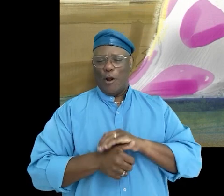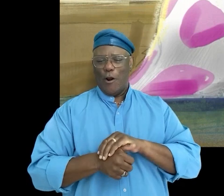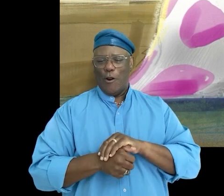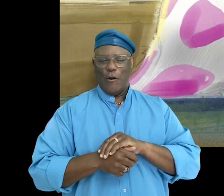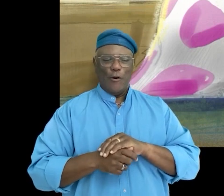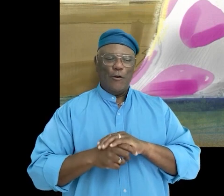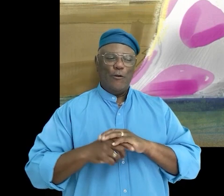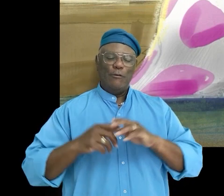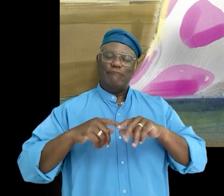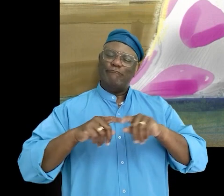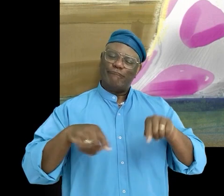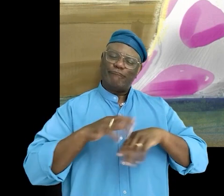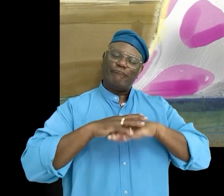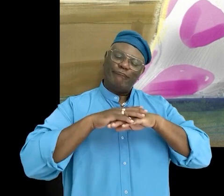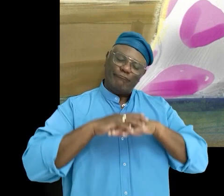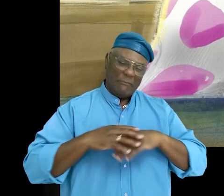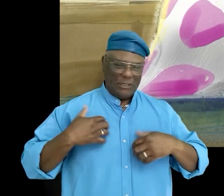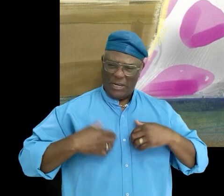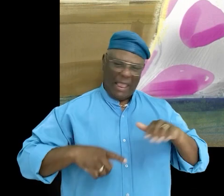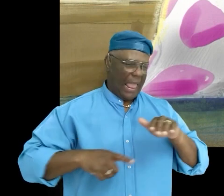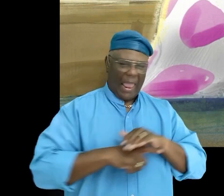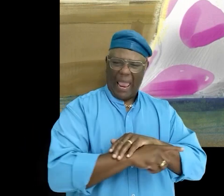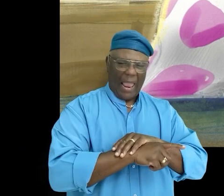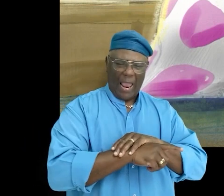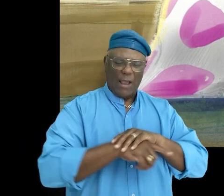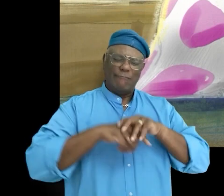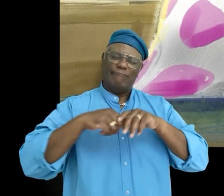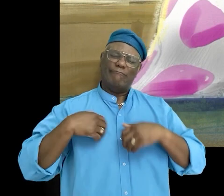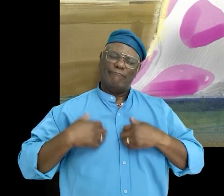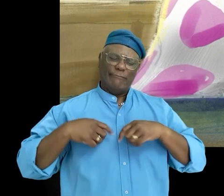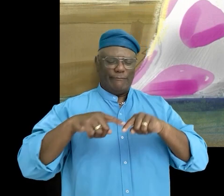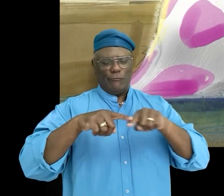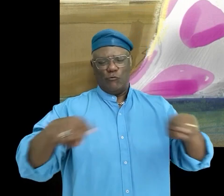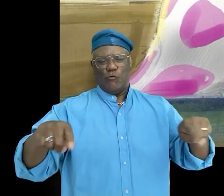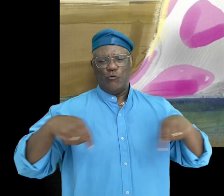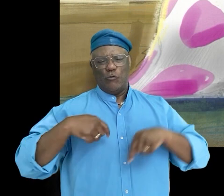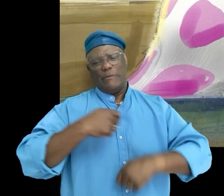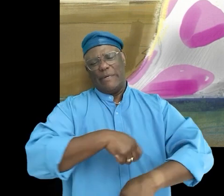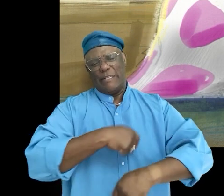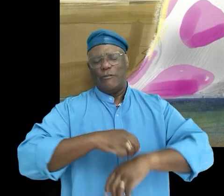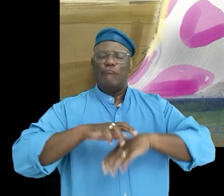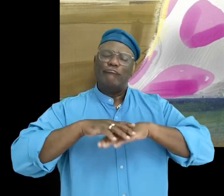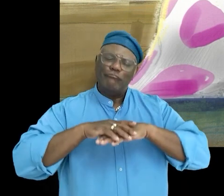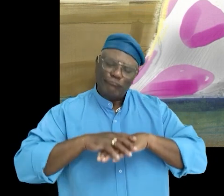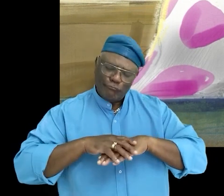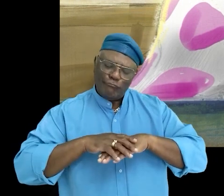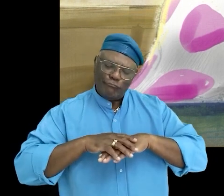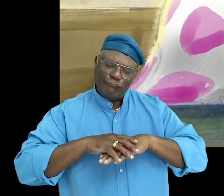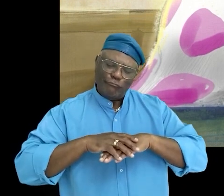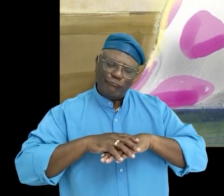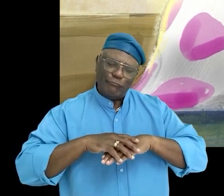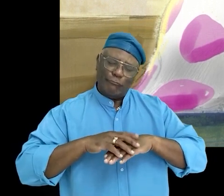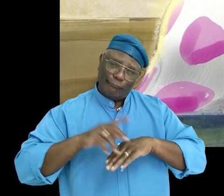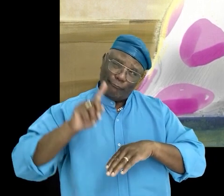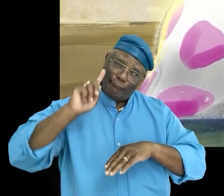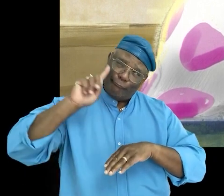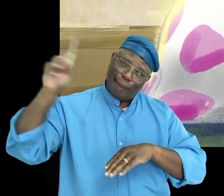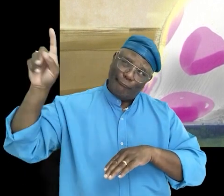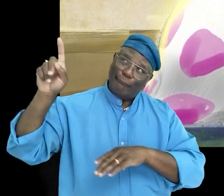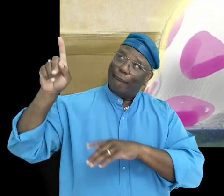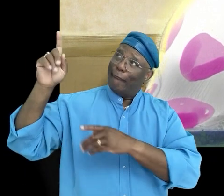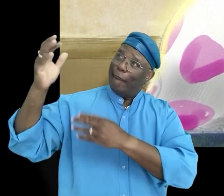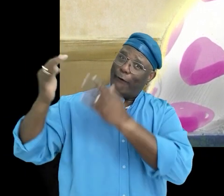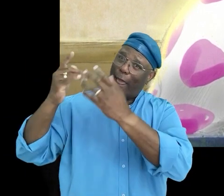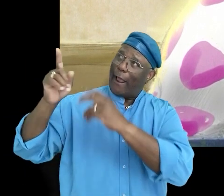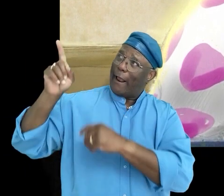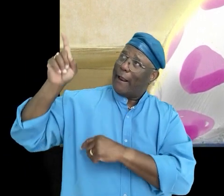Doedd Lula byth yn awyddus I fynd allan rhyw lawer ar ôl y diwrnod hwnnw. Roedd hi wrth ei bodd gyda'i hardau glud yn y